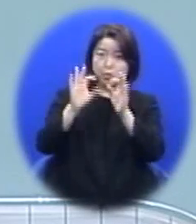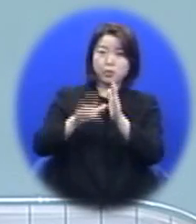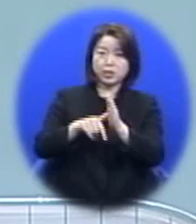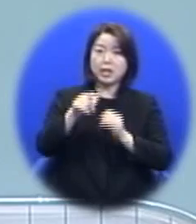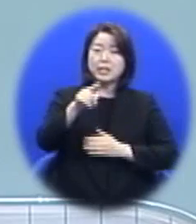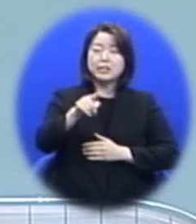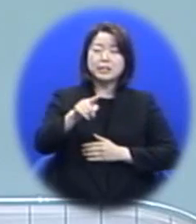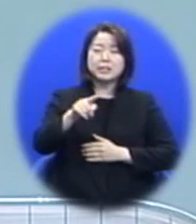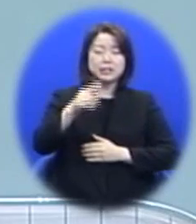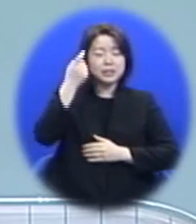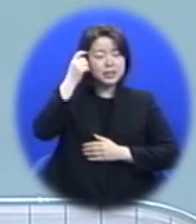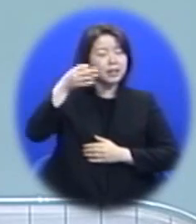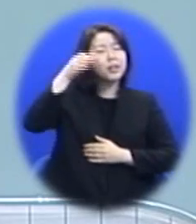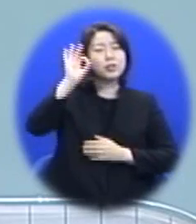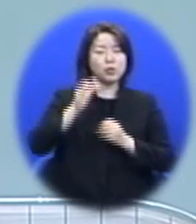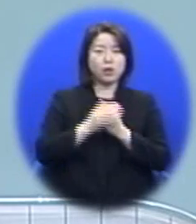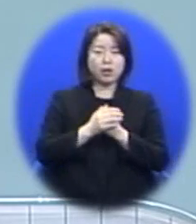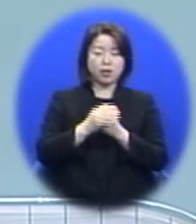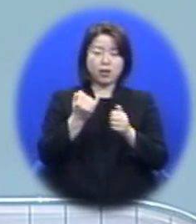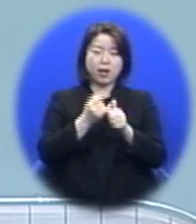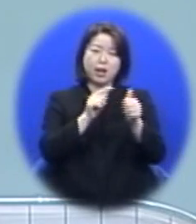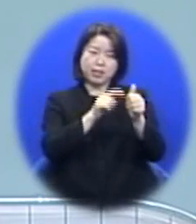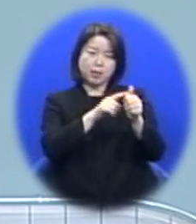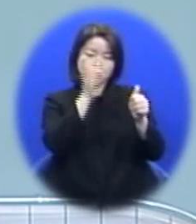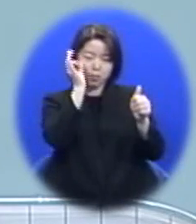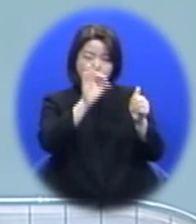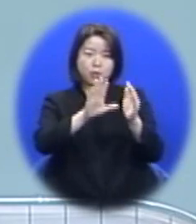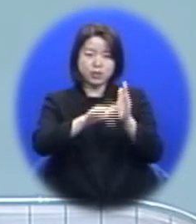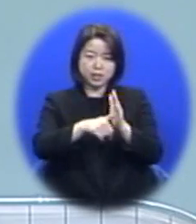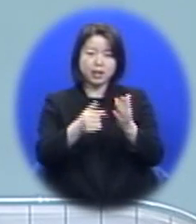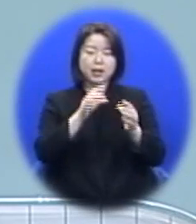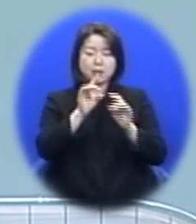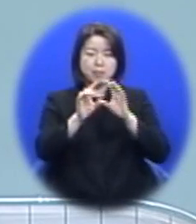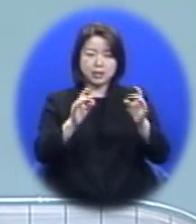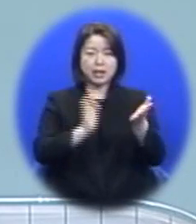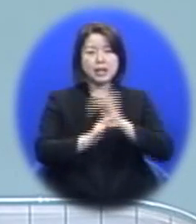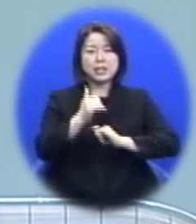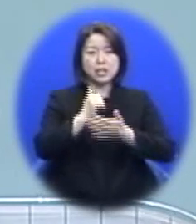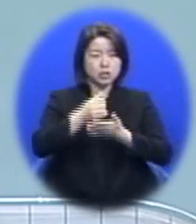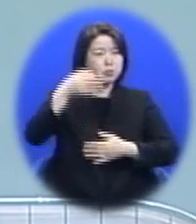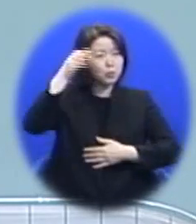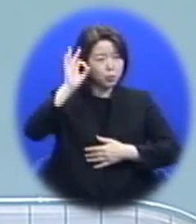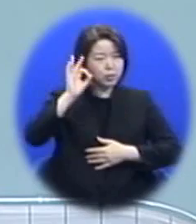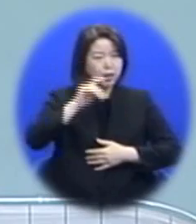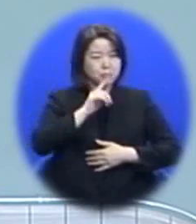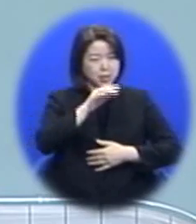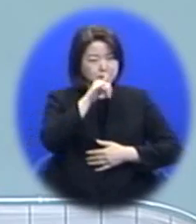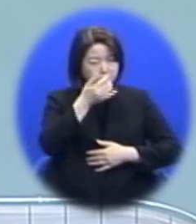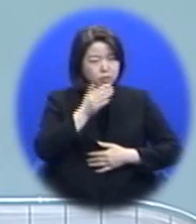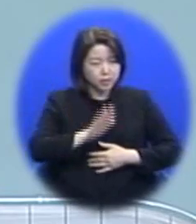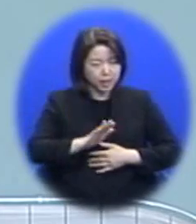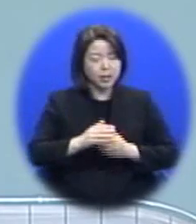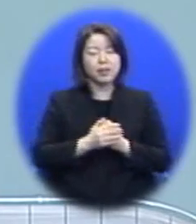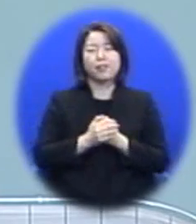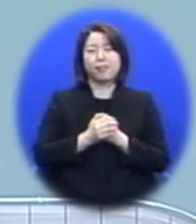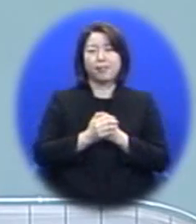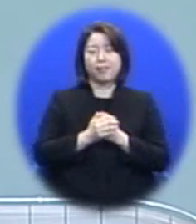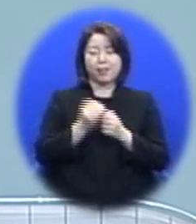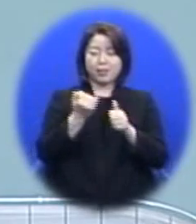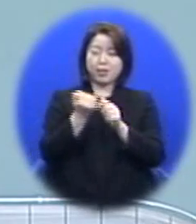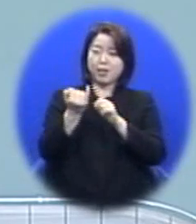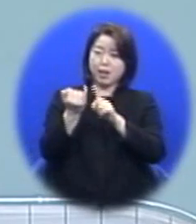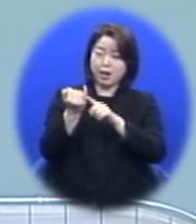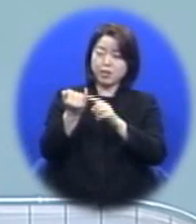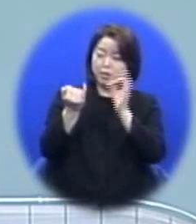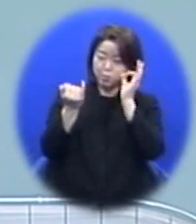나요. 남편 볼 때마다 예수님 보는 것 같다 그랬는데. 그래서 제가 제 아내를 대할 때마다 항상 예수님을